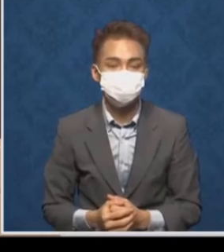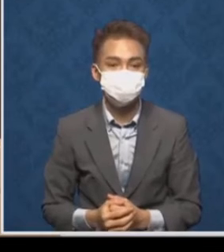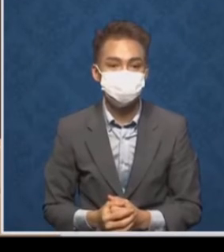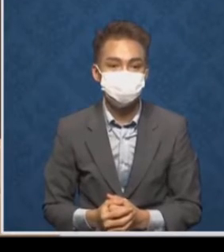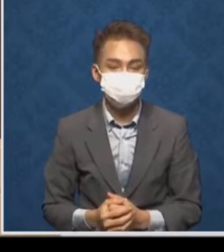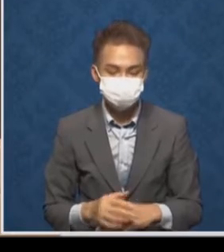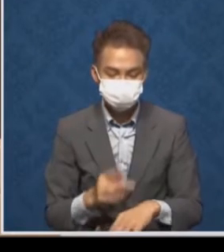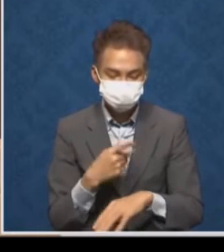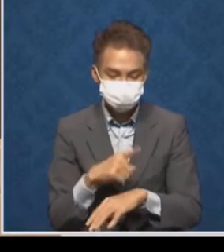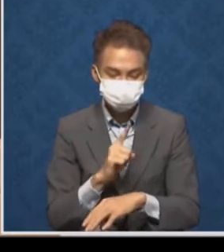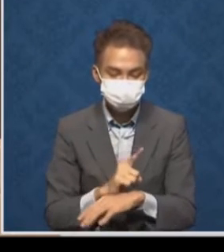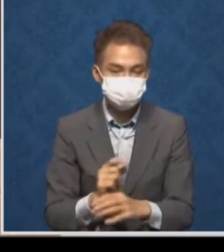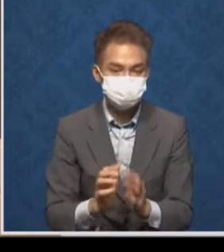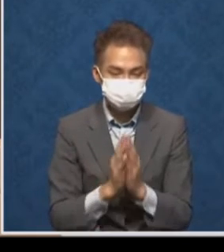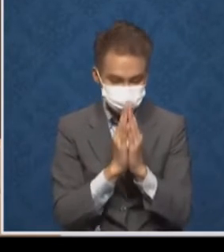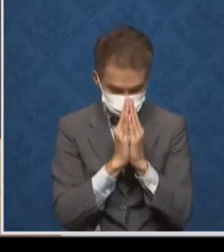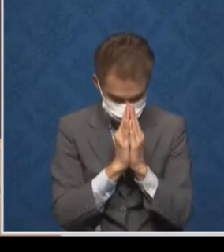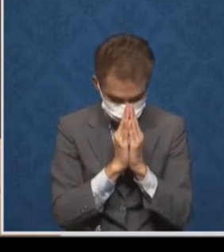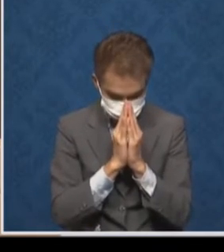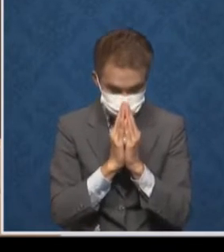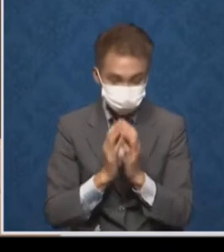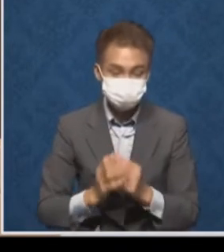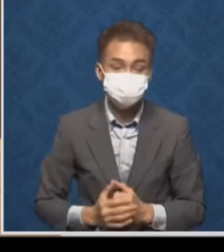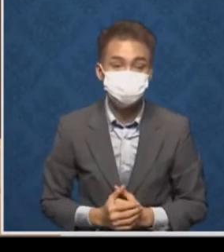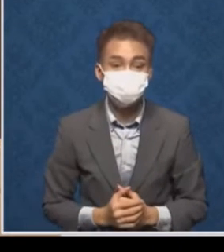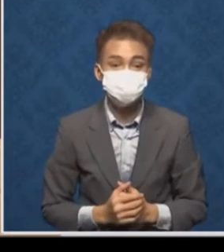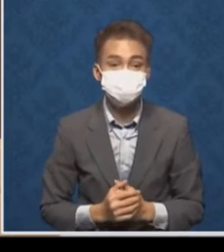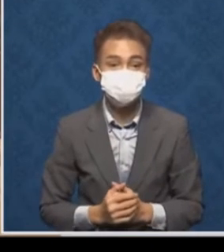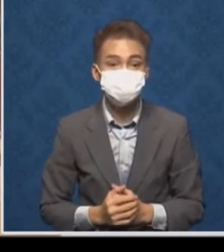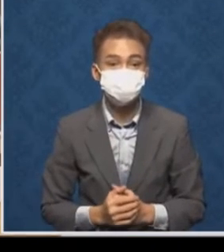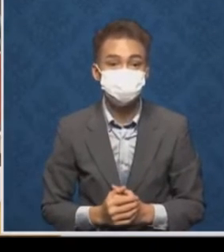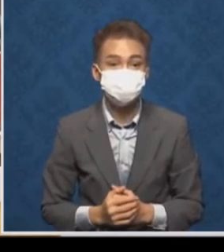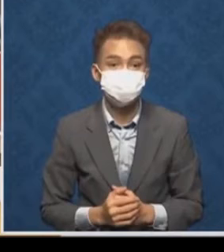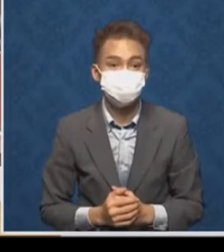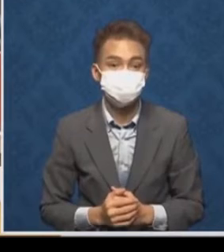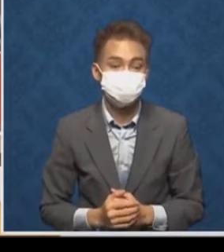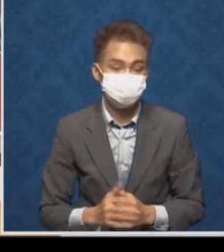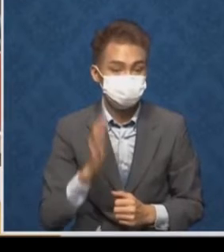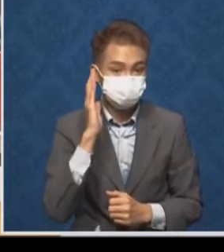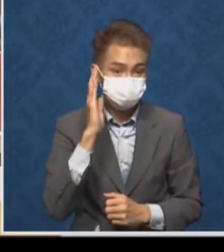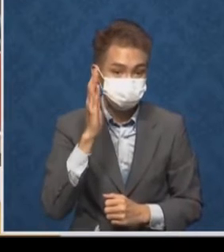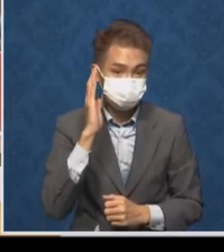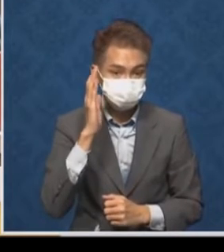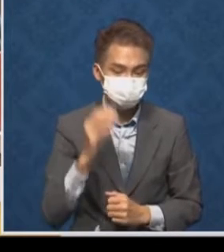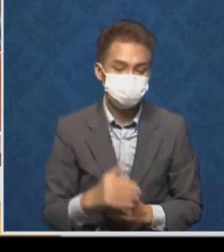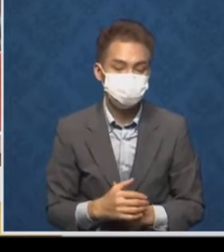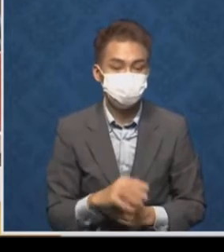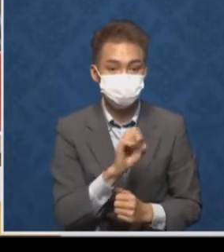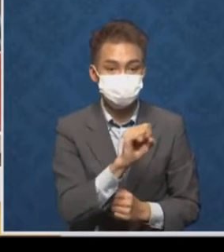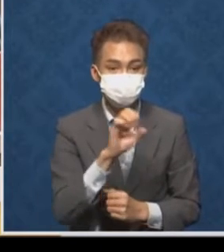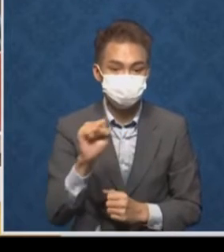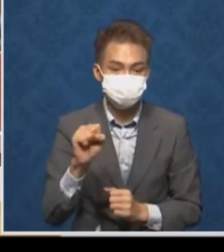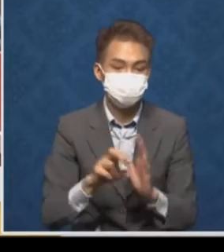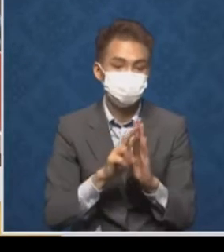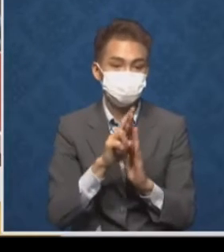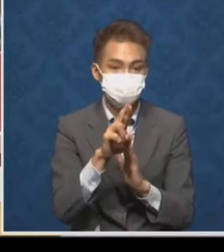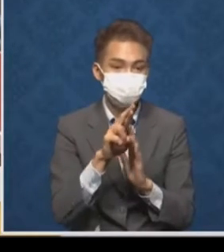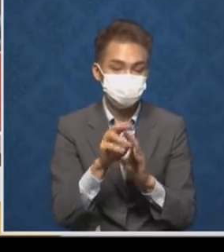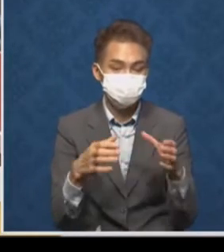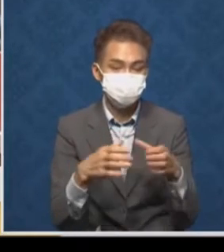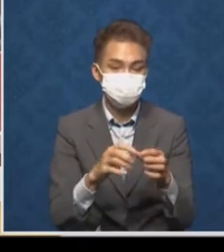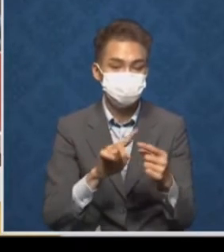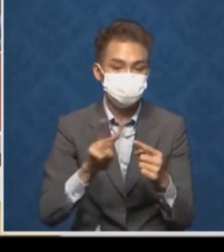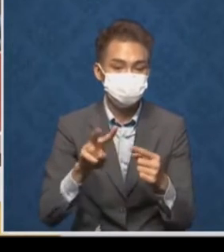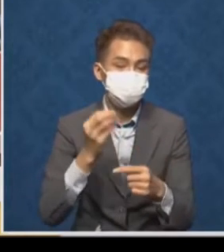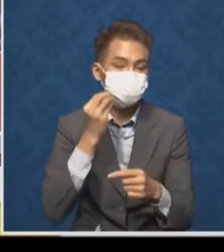ับกับเรียนท่านประธานสภาผู้แทนราษฎรที่เคารพกับผมนายอัครเดชวงศ์พิทักษ์โรจน์สมาชิกสภาผู้แทนราษฎรจังหวัดราชบุรีเขต4อำเภอบ้านโป่งพรรค